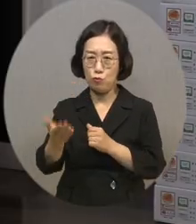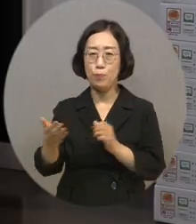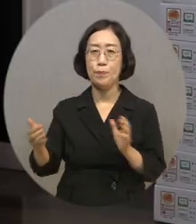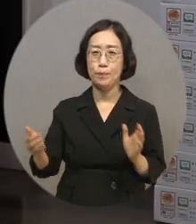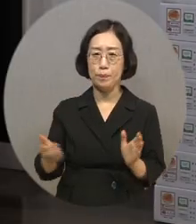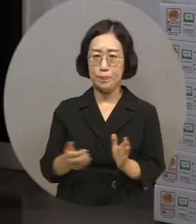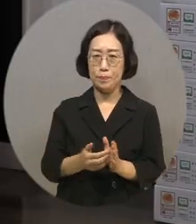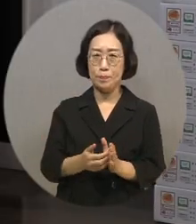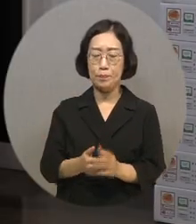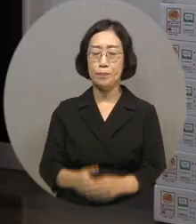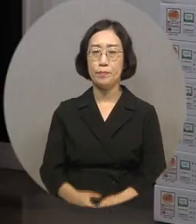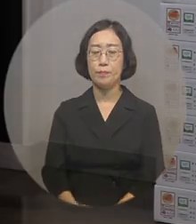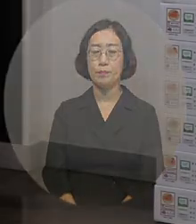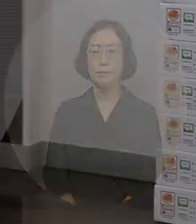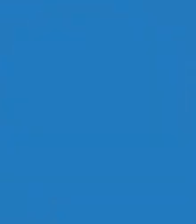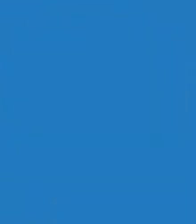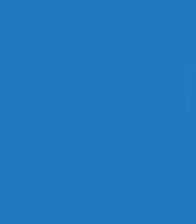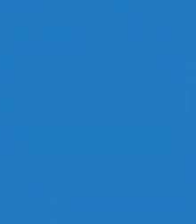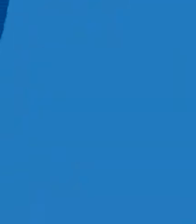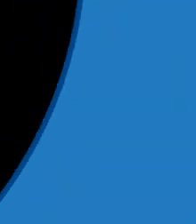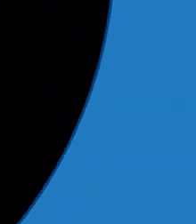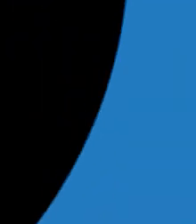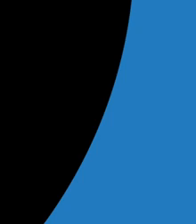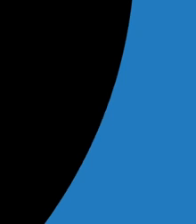복지TV 뉴스 김주은입니다.